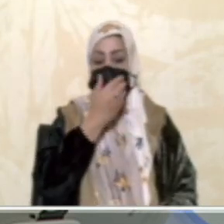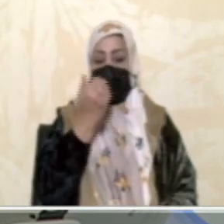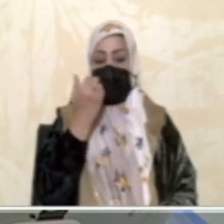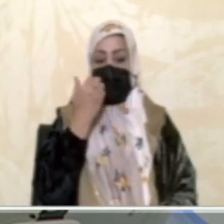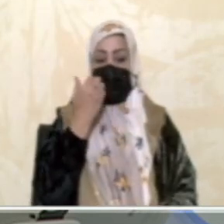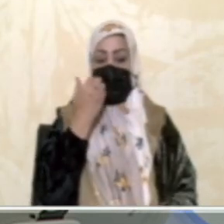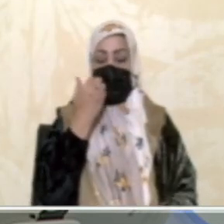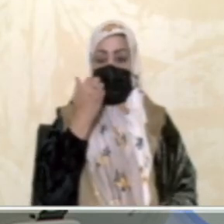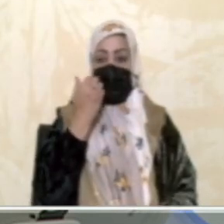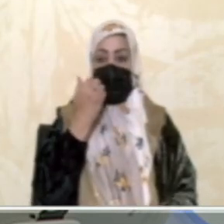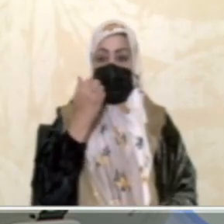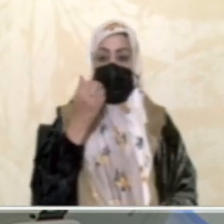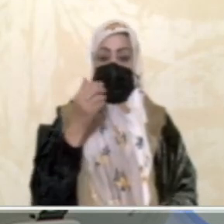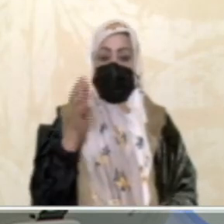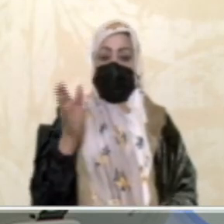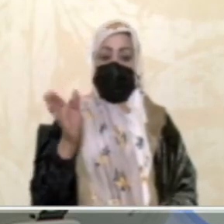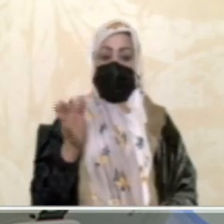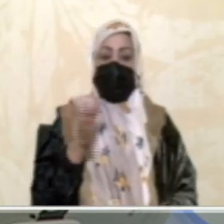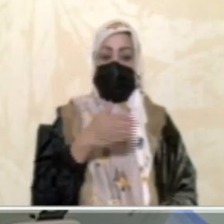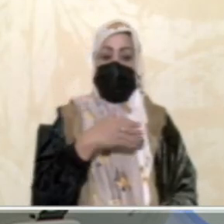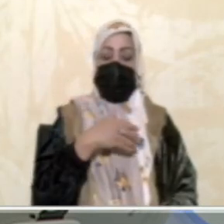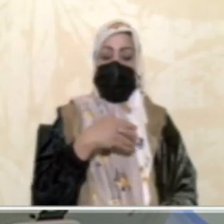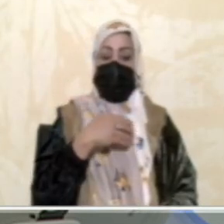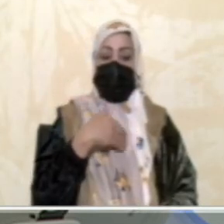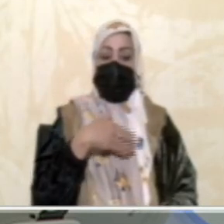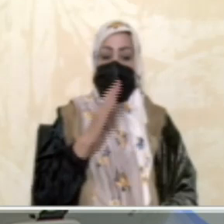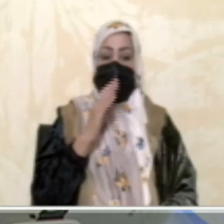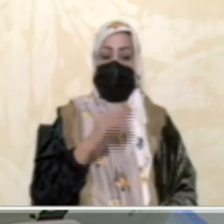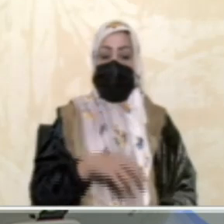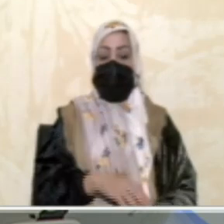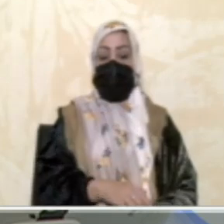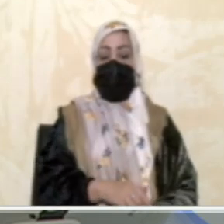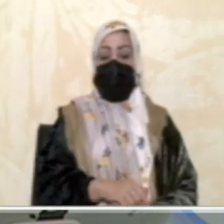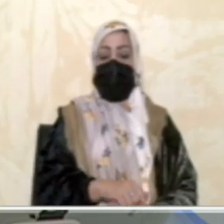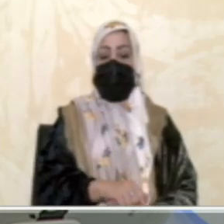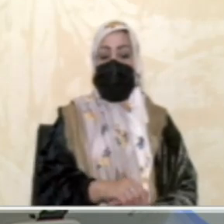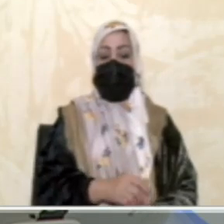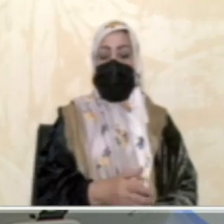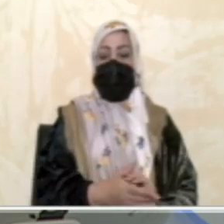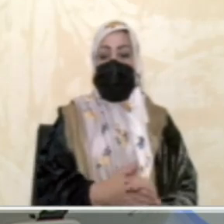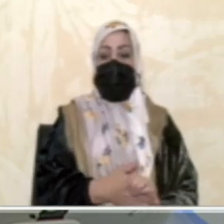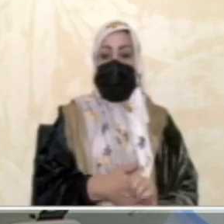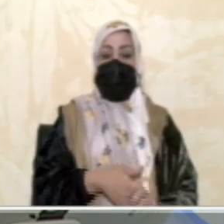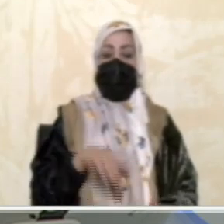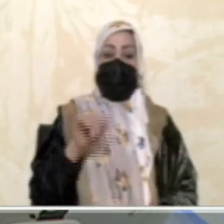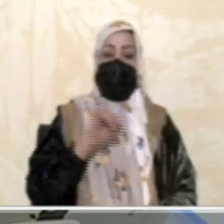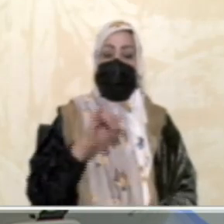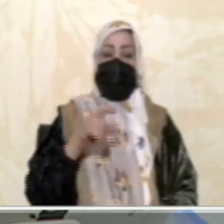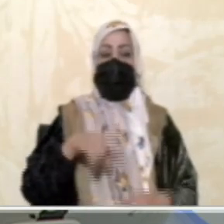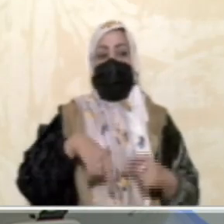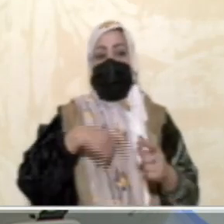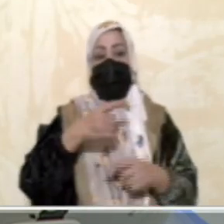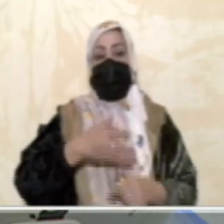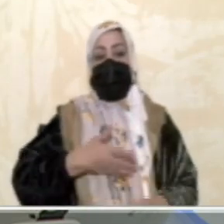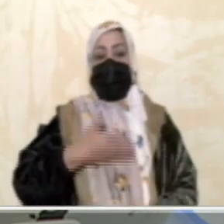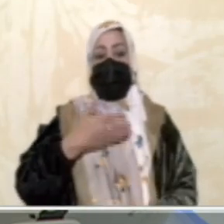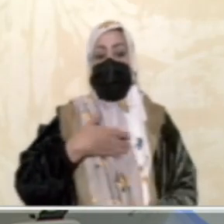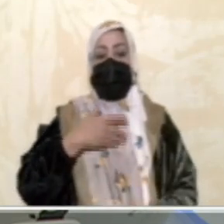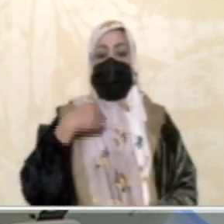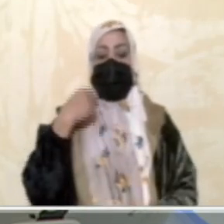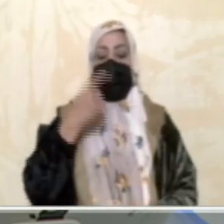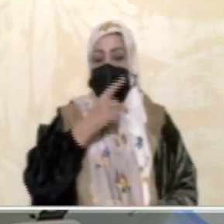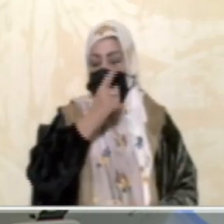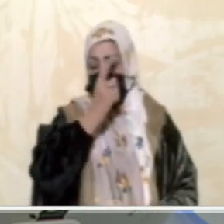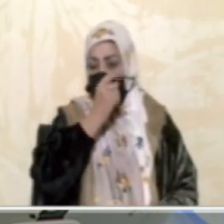كلها العمر كله هذه النقطه المهمه صار مستمره العمر كله يعني ما قالكش الدكتور ما قالكش خوذه